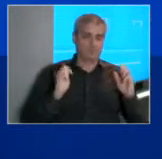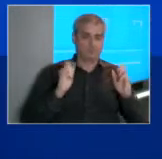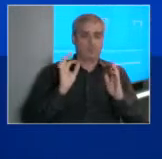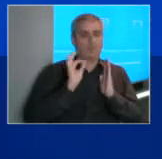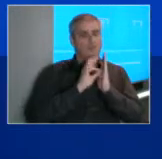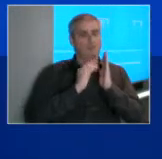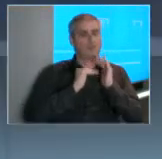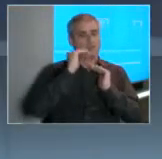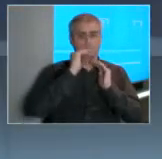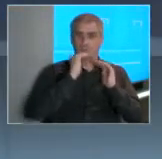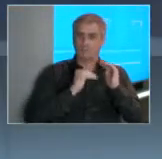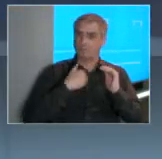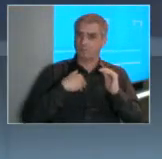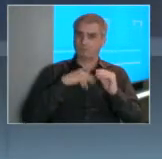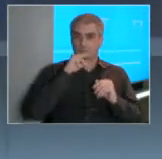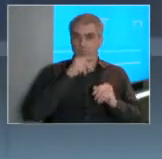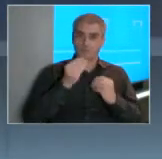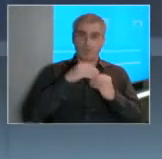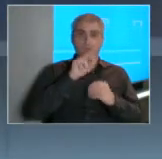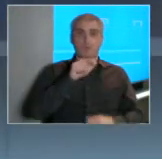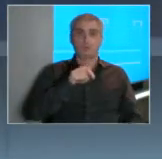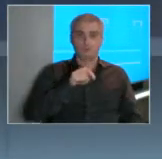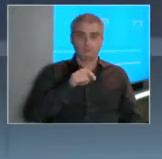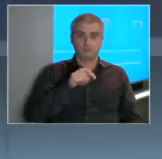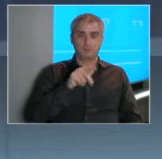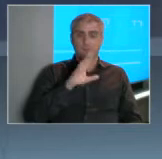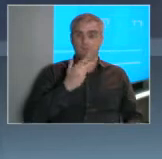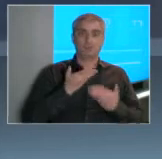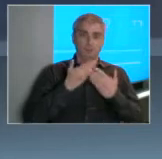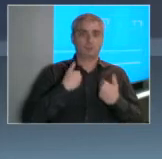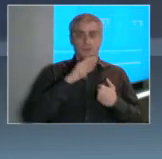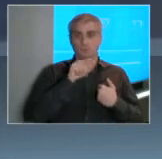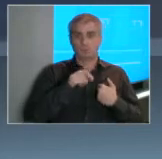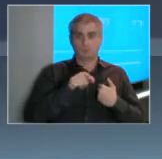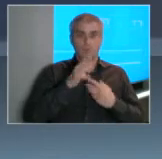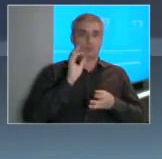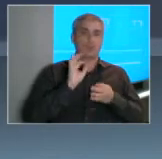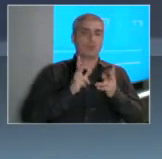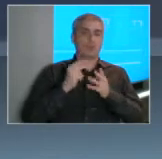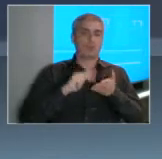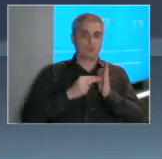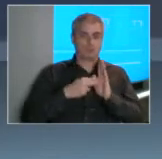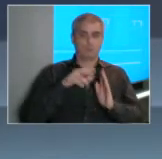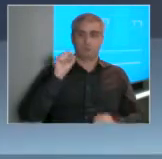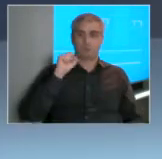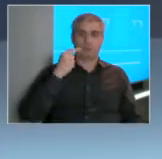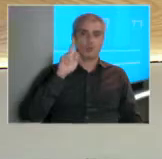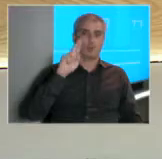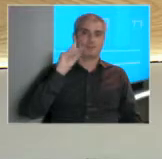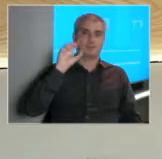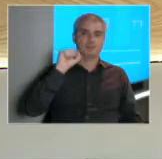הדירוג ישמר. ואנחנו רוצים לעסוק עוד בנושא הזה. מי שתעזור לנו בעניין הזה, עורכת התוכנית, סוניה